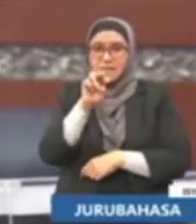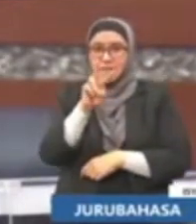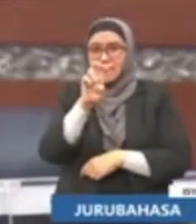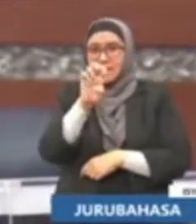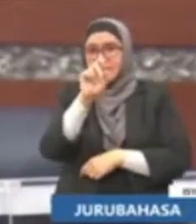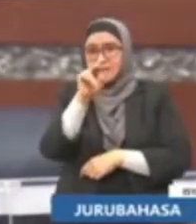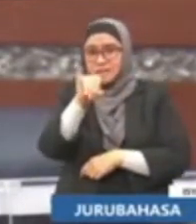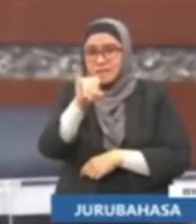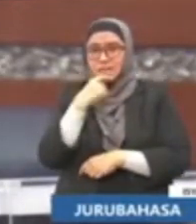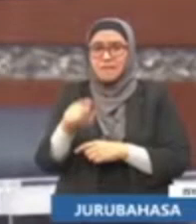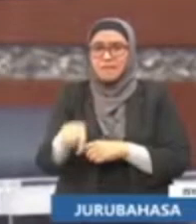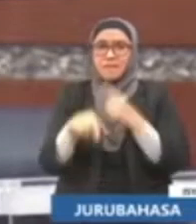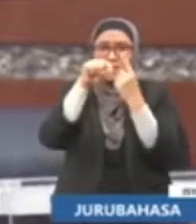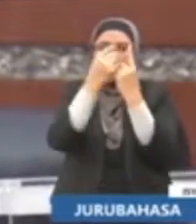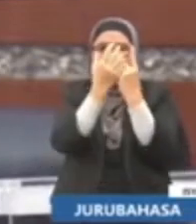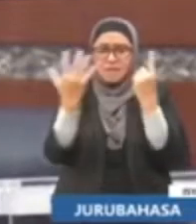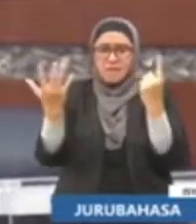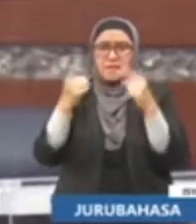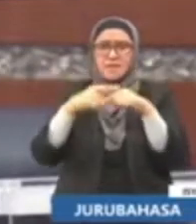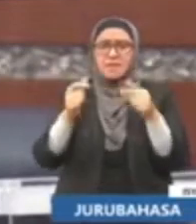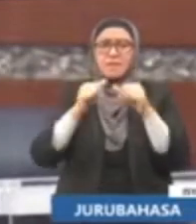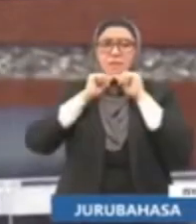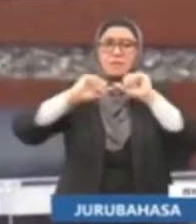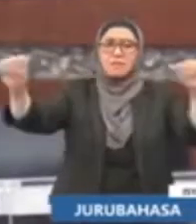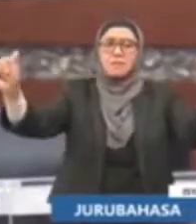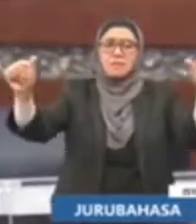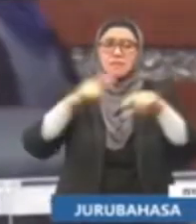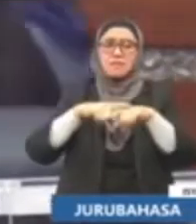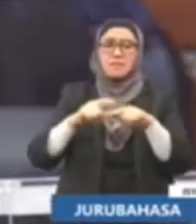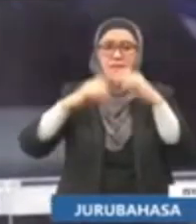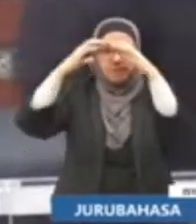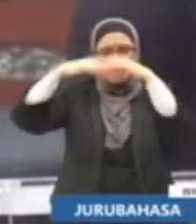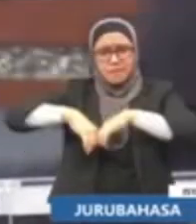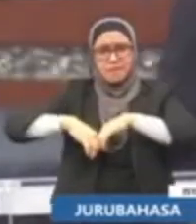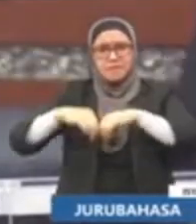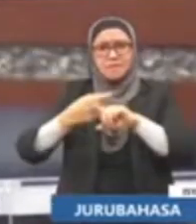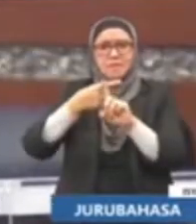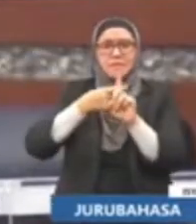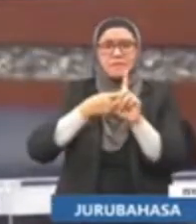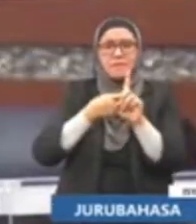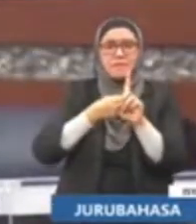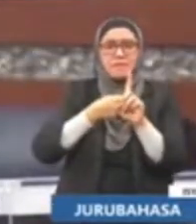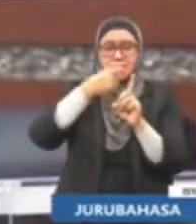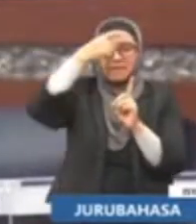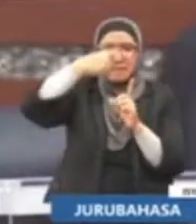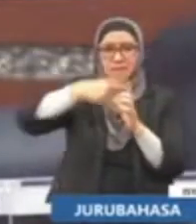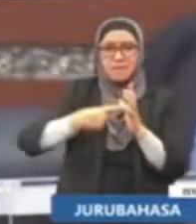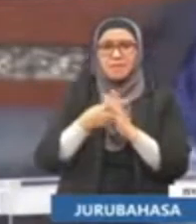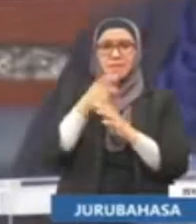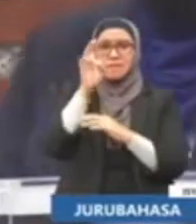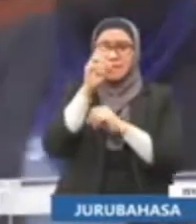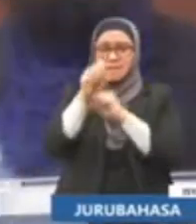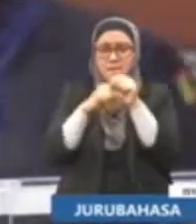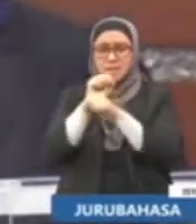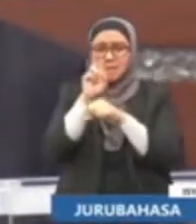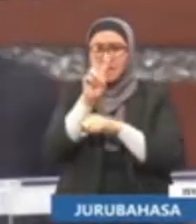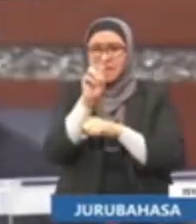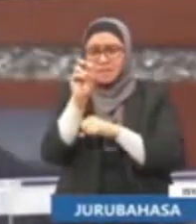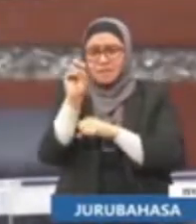sejak Mas 2020 hingga julai 21 yaitu ketiga adanya moratorium soalan